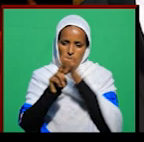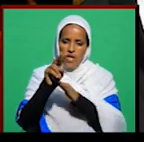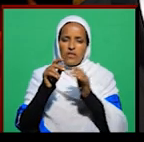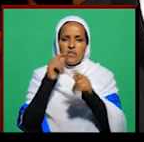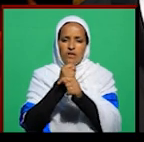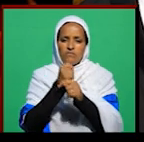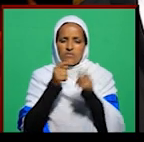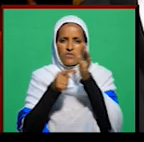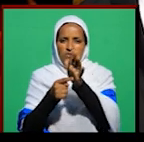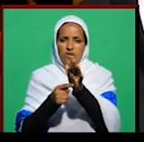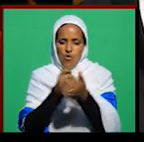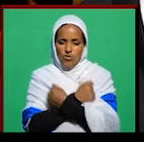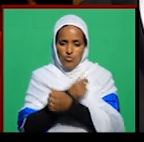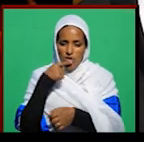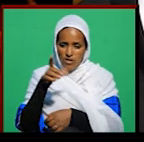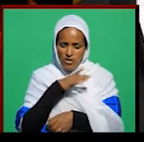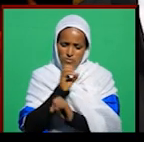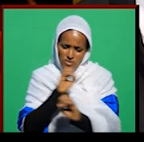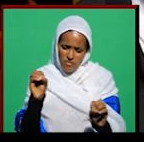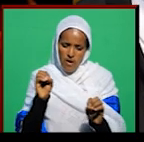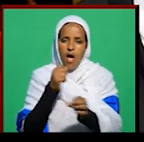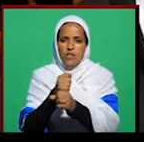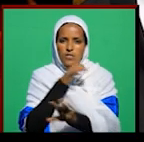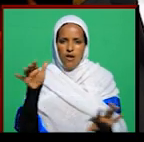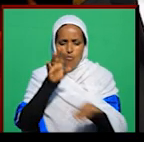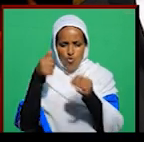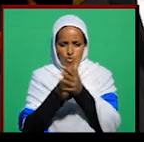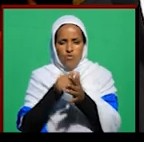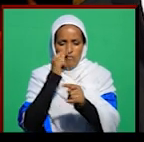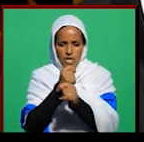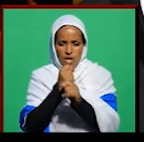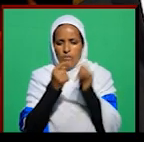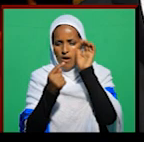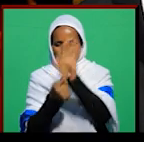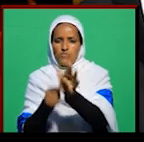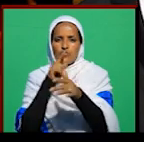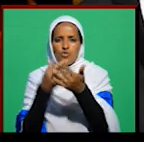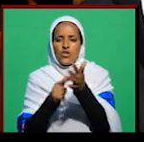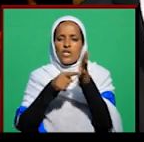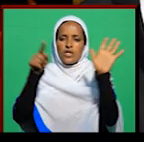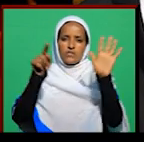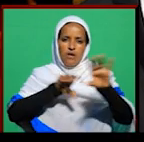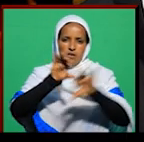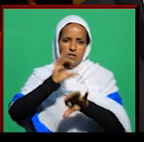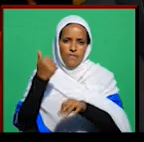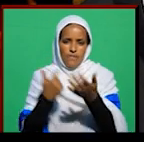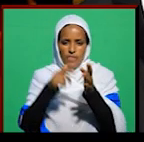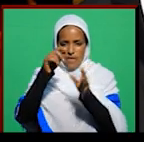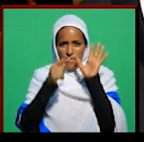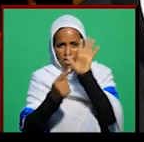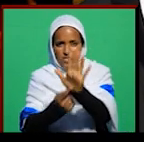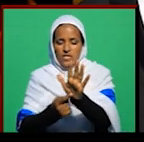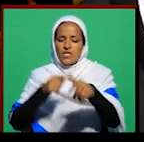ነቢያት፣ እግዚአብሔር ለነቢያት ሳይናገር ለወዳጆቹ አንዳችም ነገር አልሰራም ብሏል። ሊሰራ የፈለገው እንዲህ ይገልጽላቸው ነበረ።